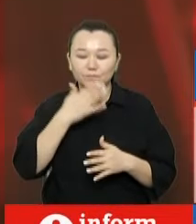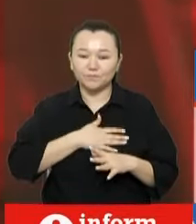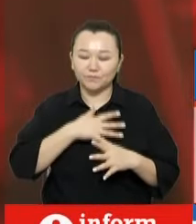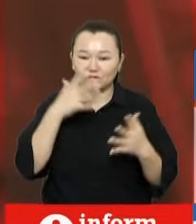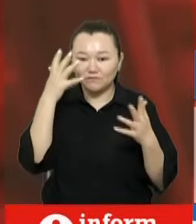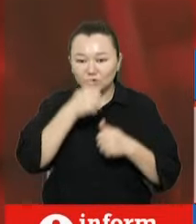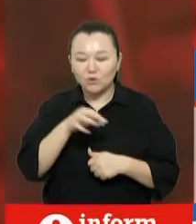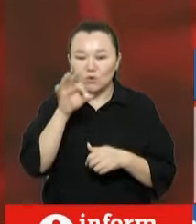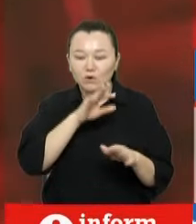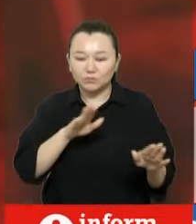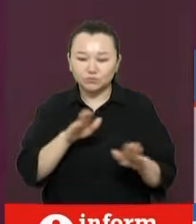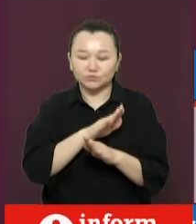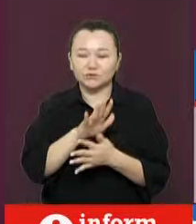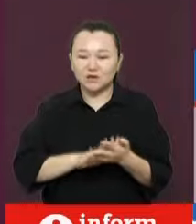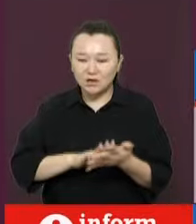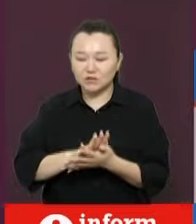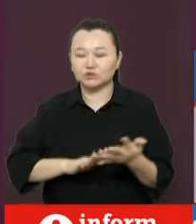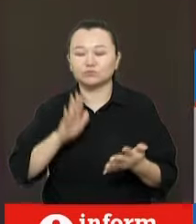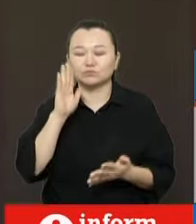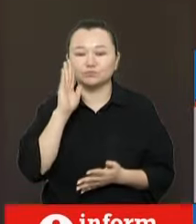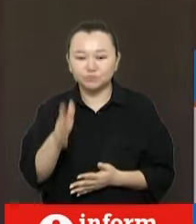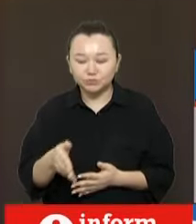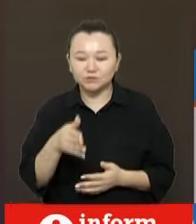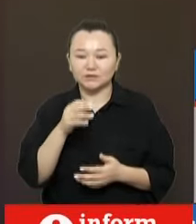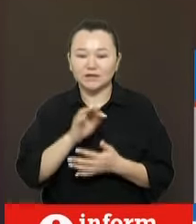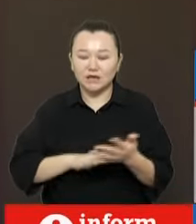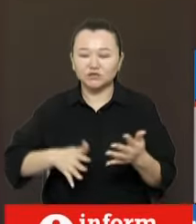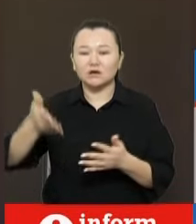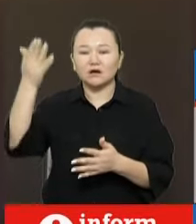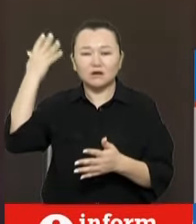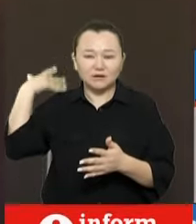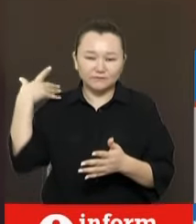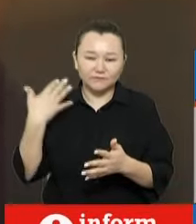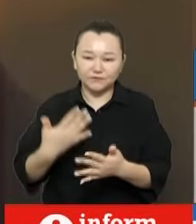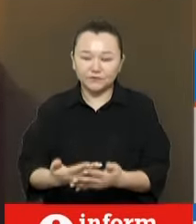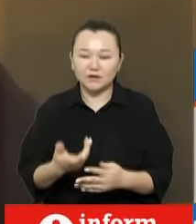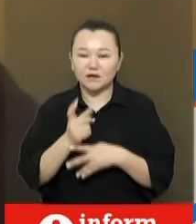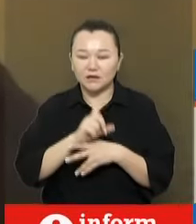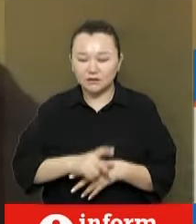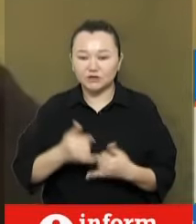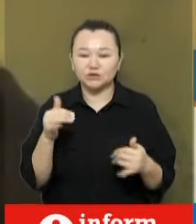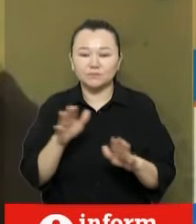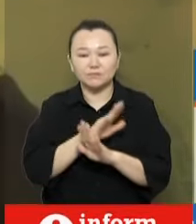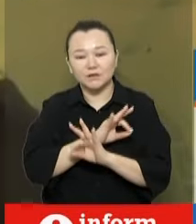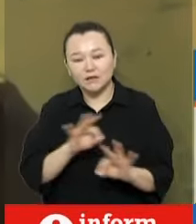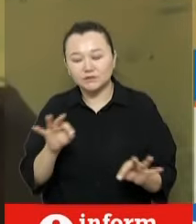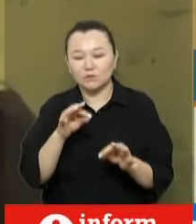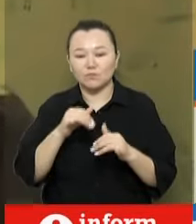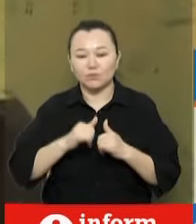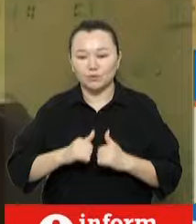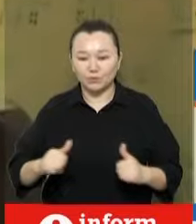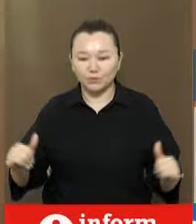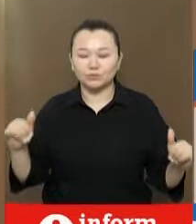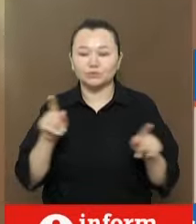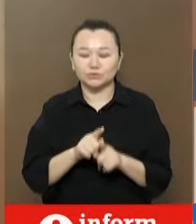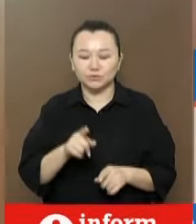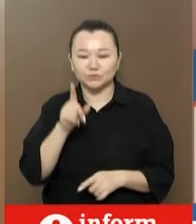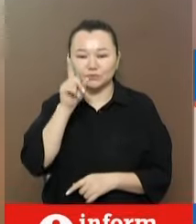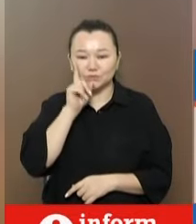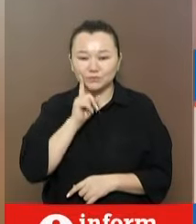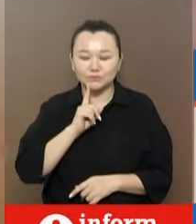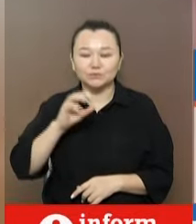келеді және айтыла да беретіні айқын. Дегенмен тыңдаған құлақтан ұялатын есер әндерде кең тарап жатқан жасырын емес.